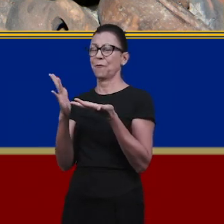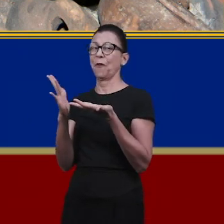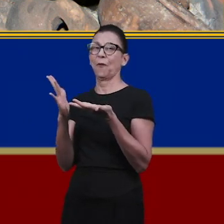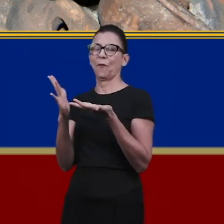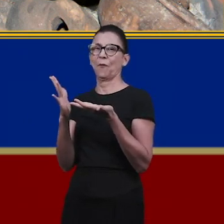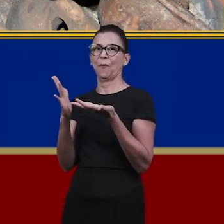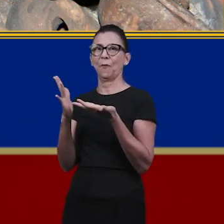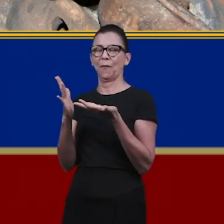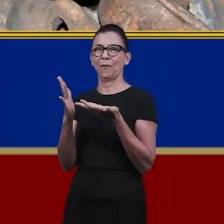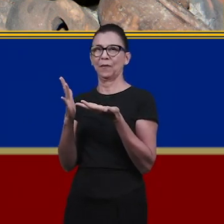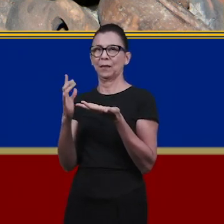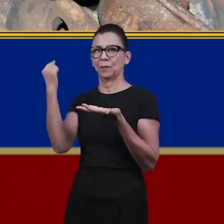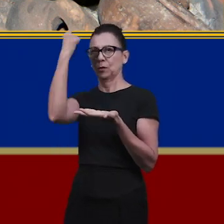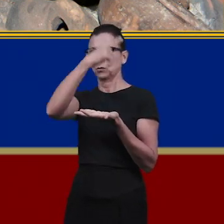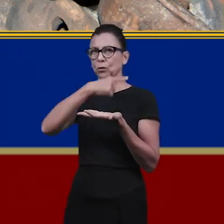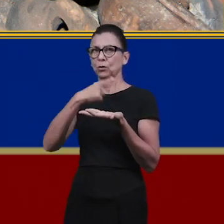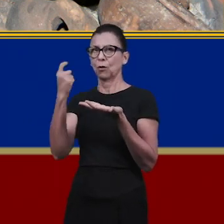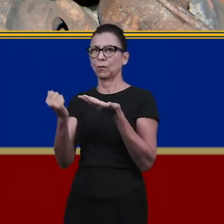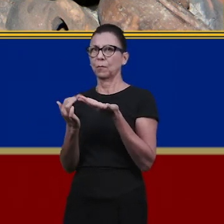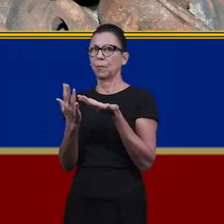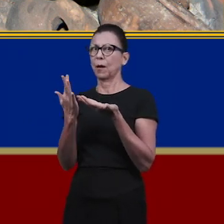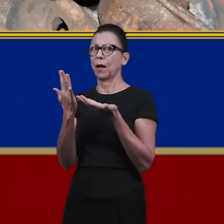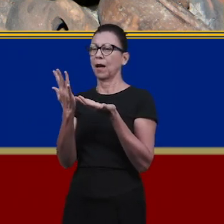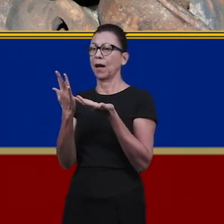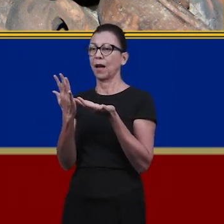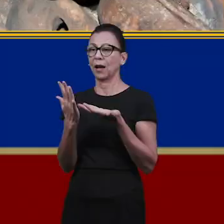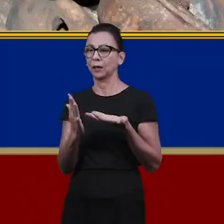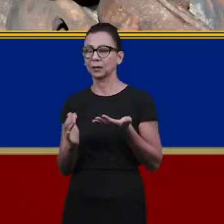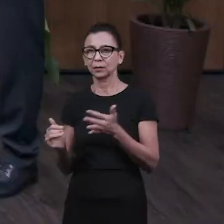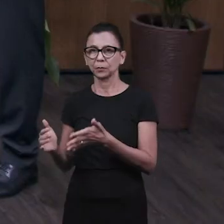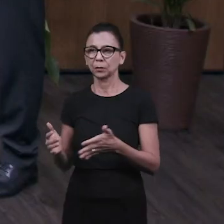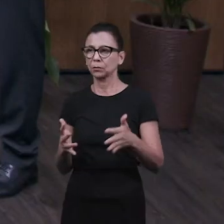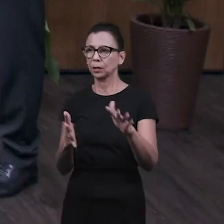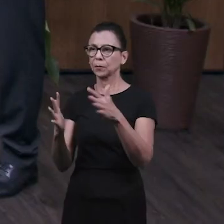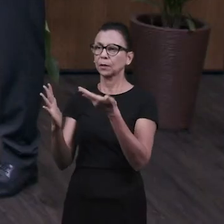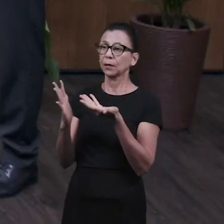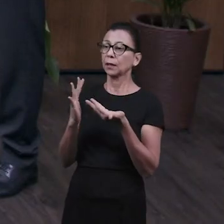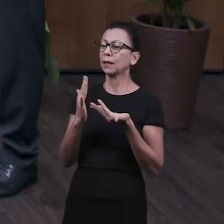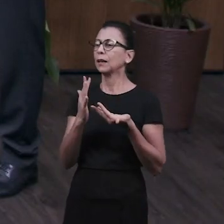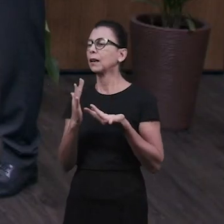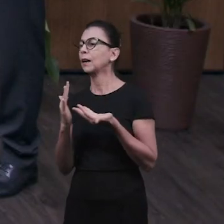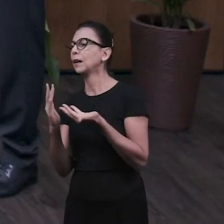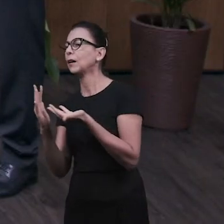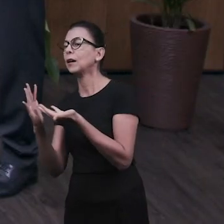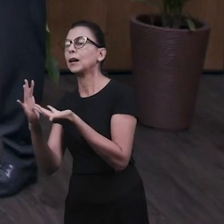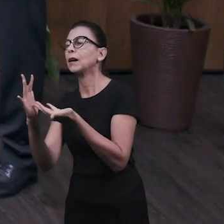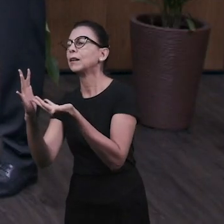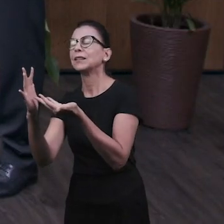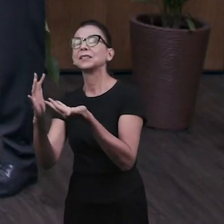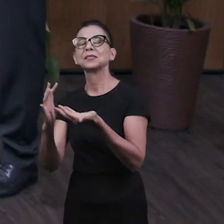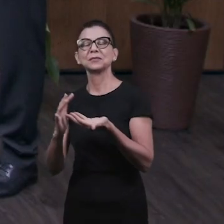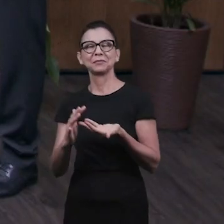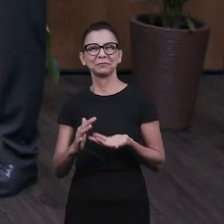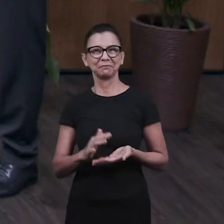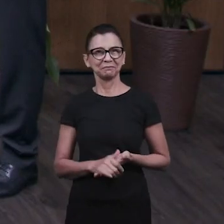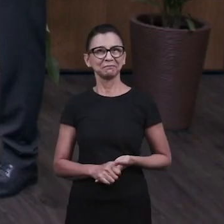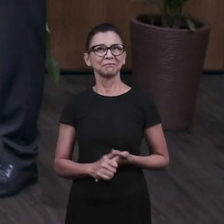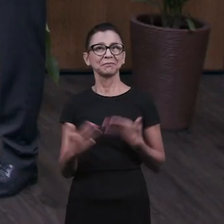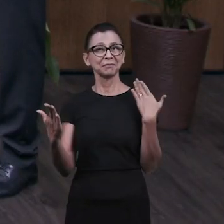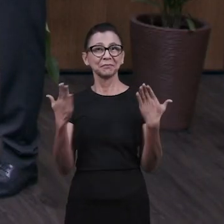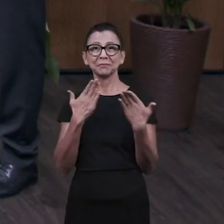illuminer le visage, illuminer le chemin dans ce moment de ténèbres. Mais bien que la comparaison est